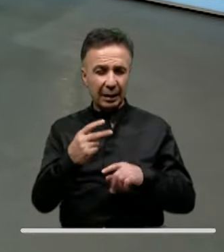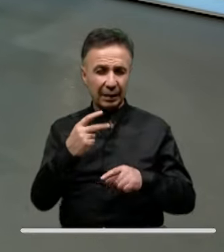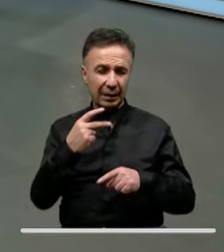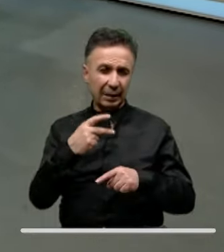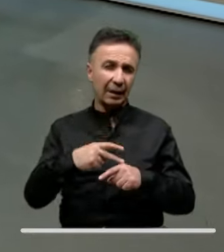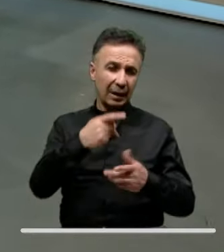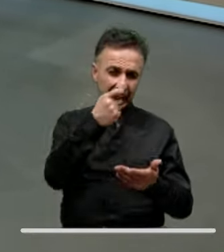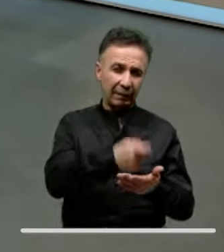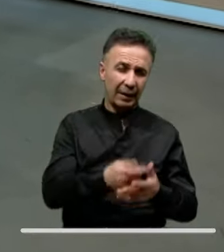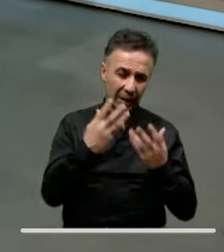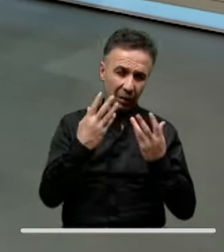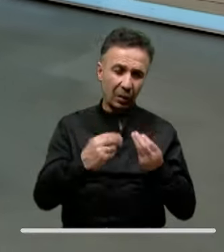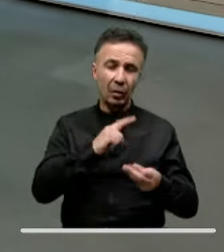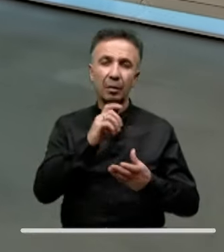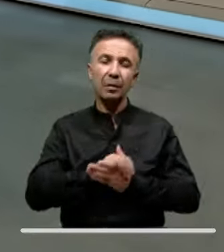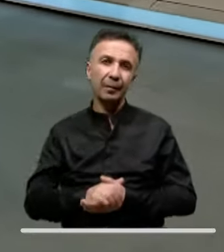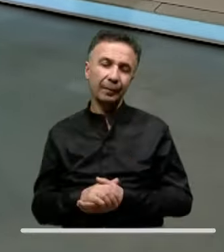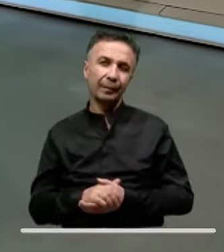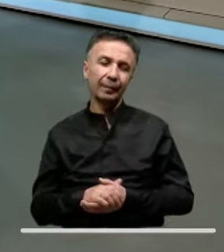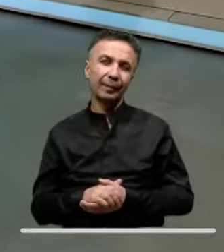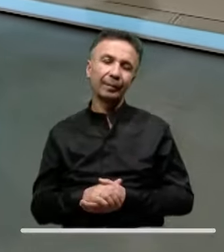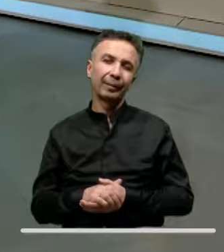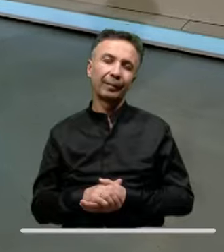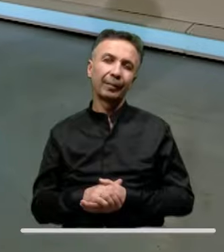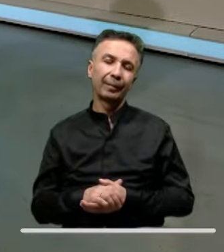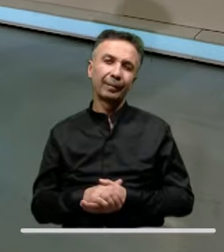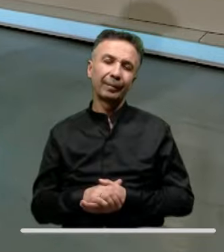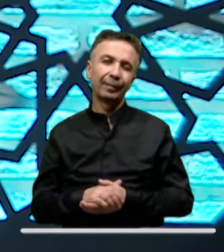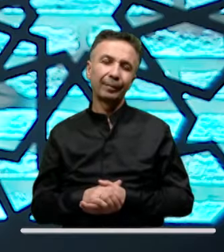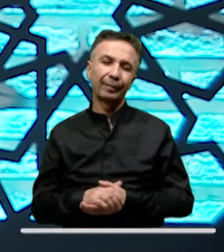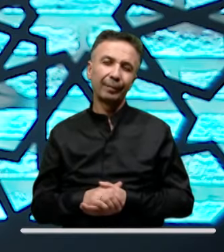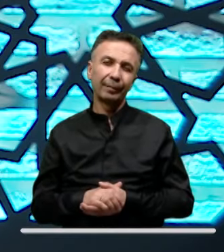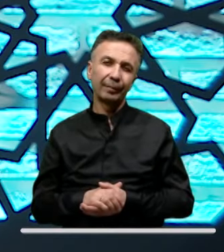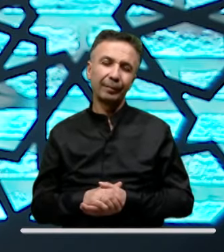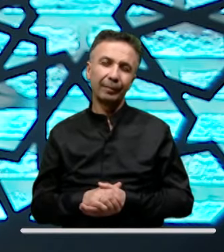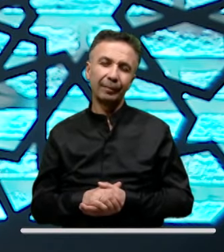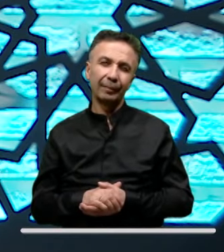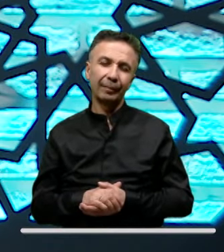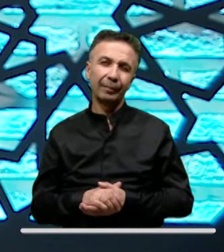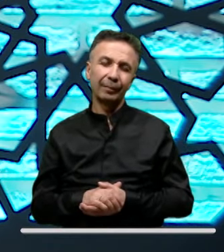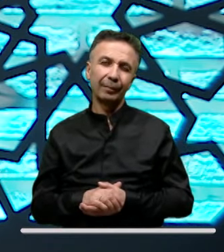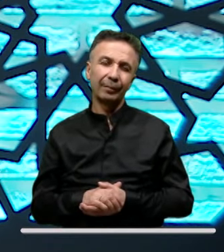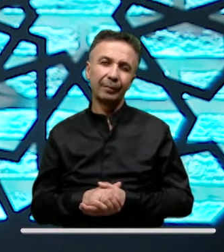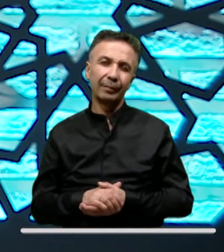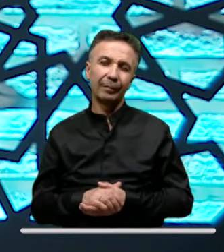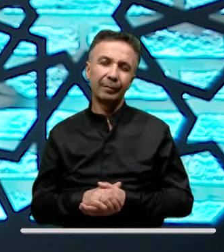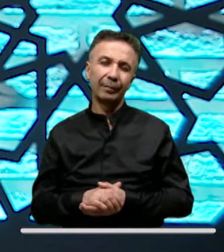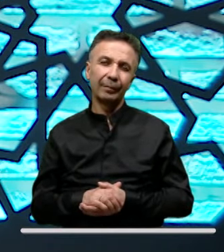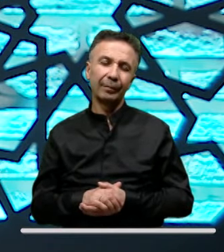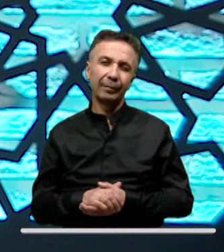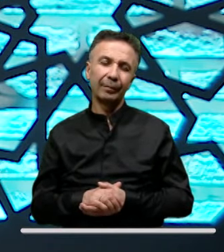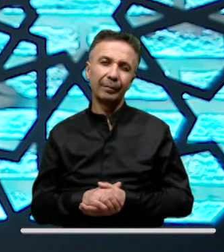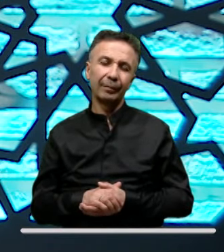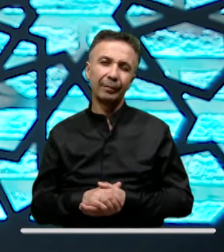istiyorum efendim. Teşekkür ederim şimdiden. Peki. Biz teşekkür ederiz. Gül diyarından Gül gibi bir abimizle konuştuk. Ne kadar güzel, kibar,